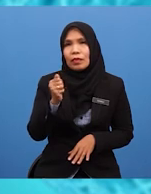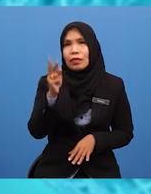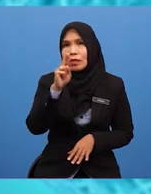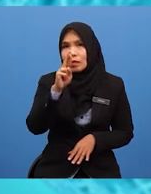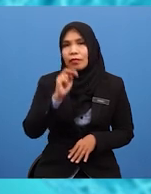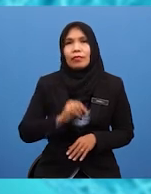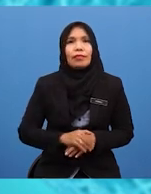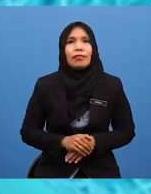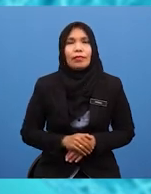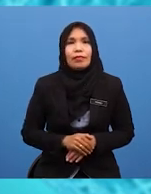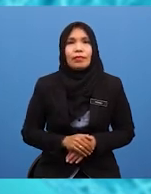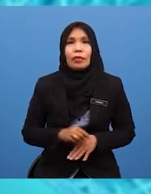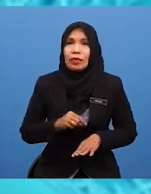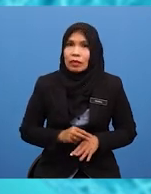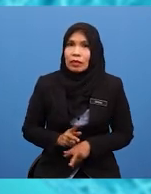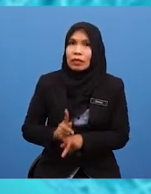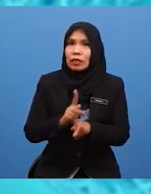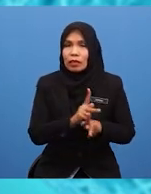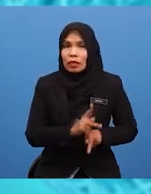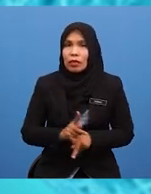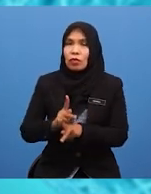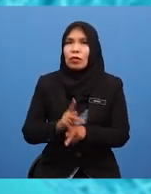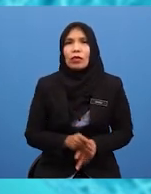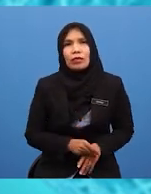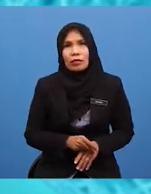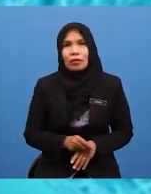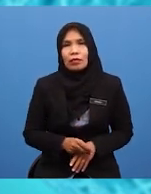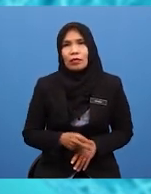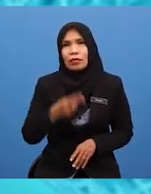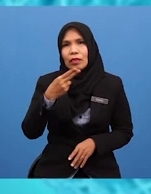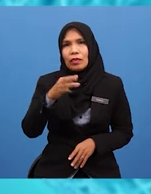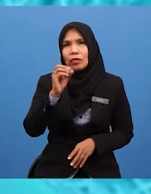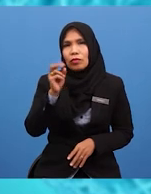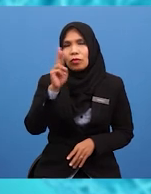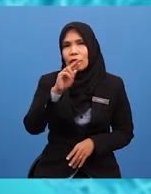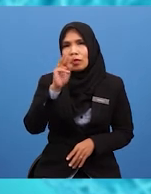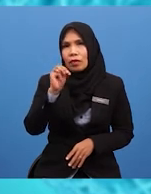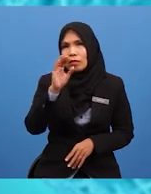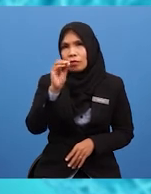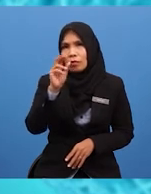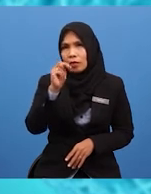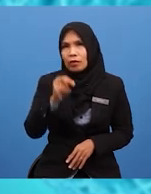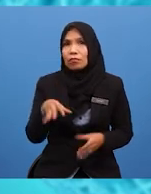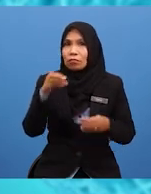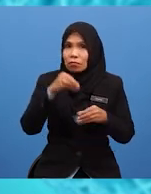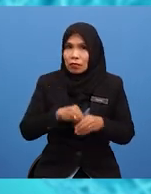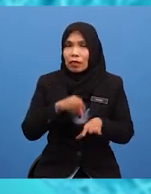Proses ekdisis dikawal oleh hormon dalam serangga yang